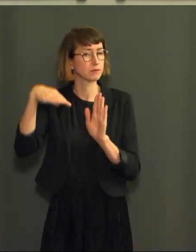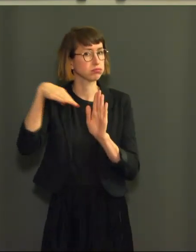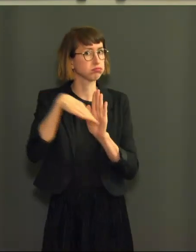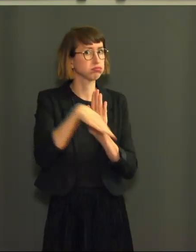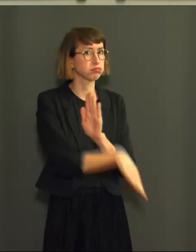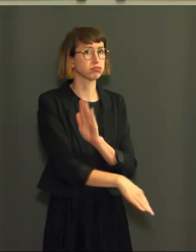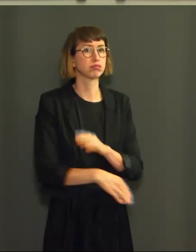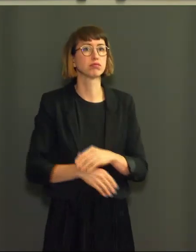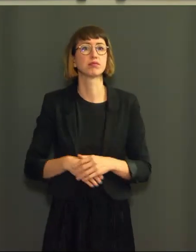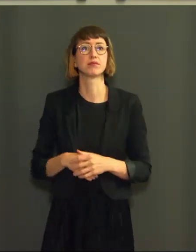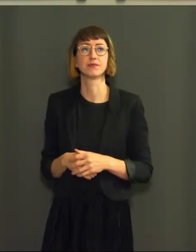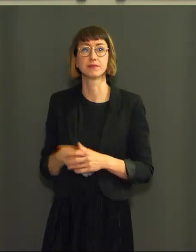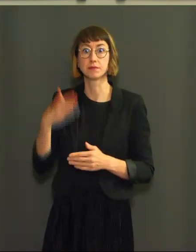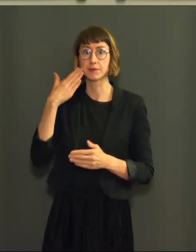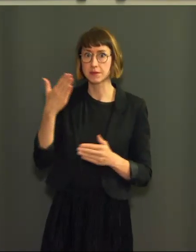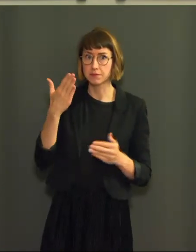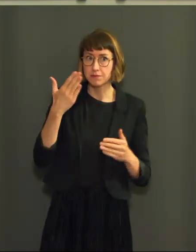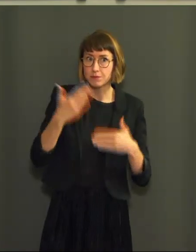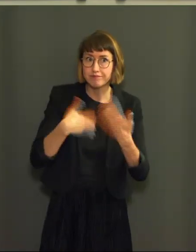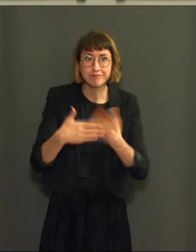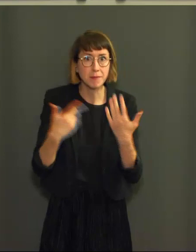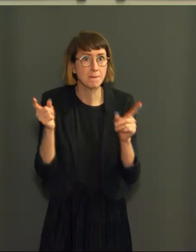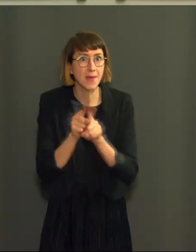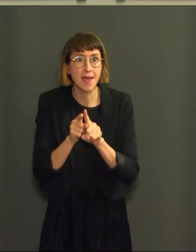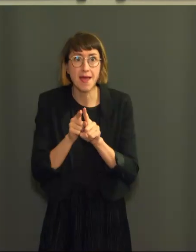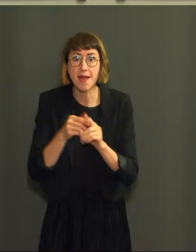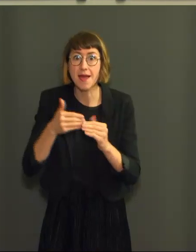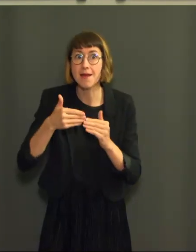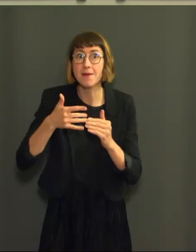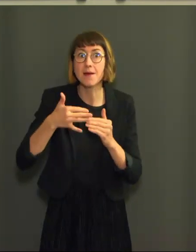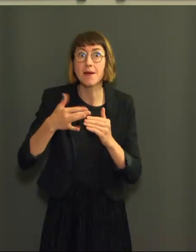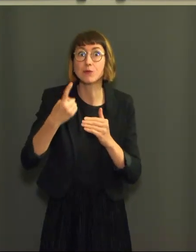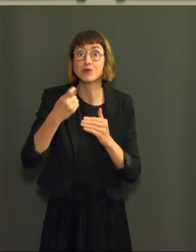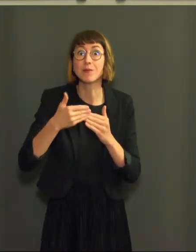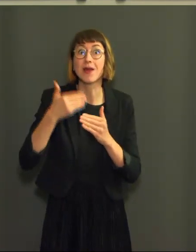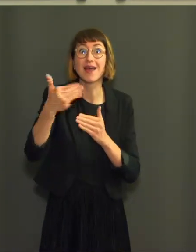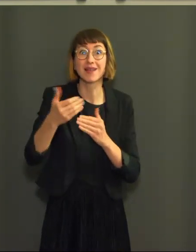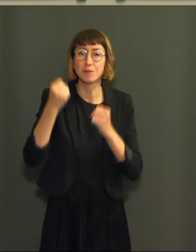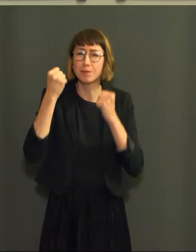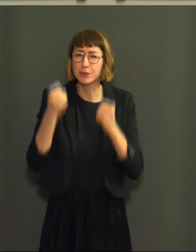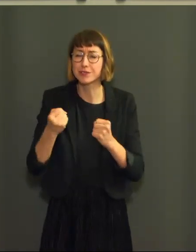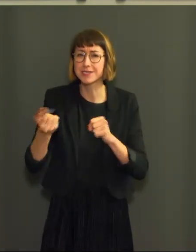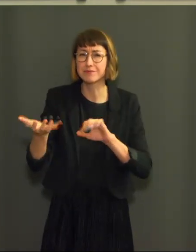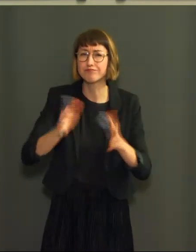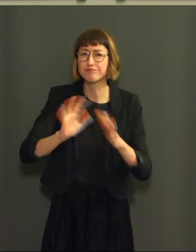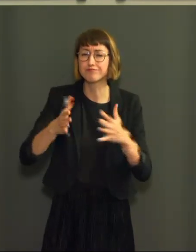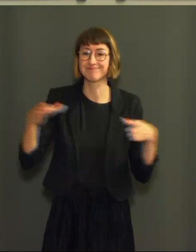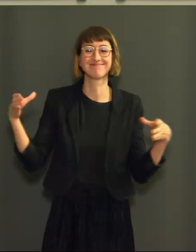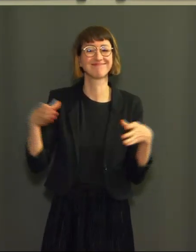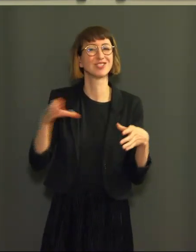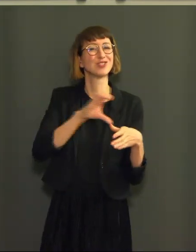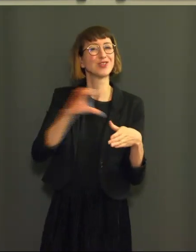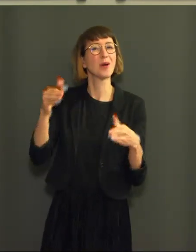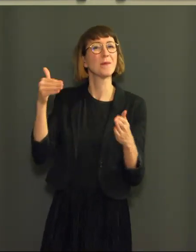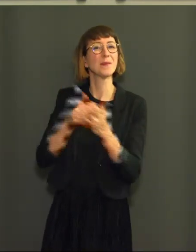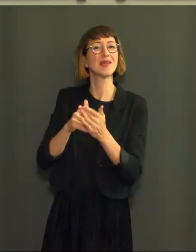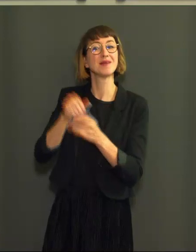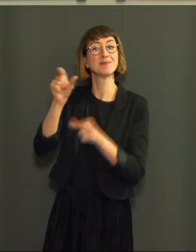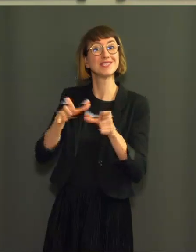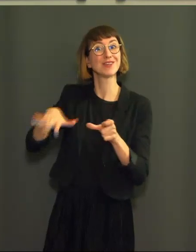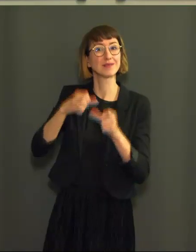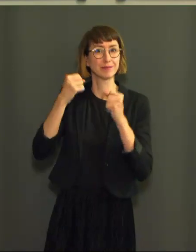une semaine, nous pourrions atteindre une incidence de 150 nouveaux cas par 100 000 habitants par